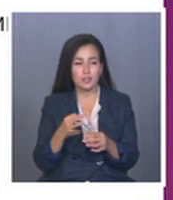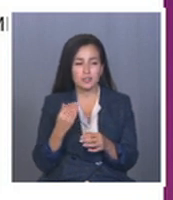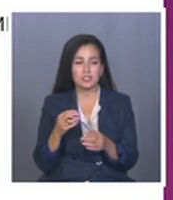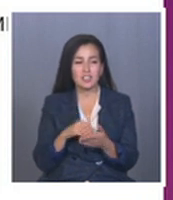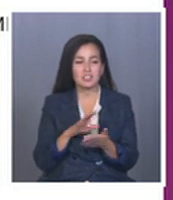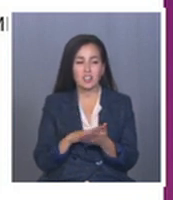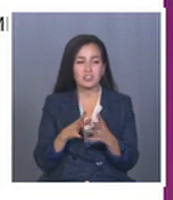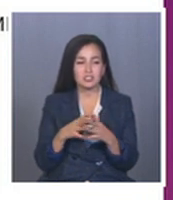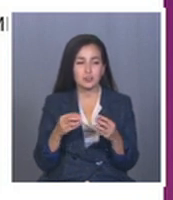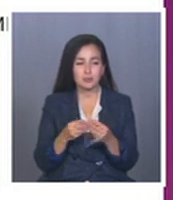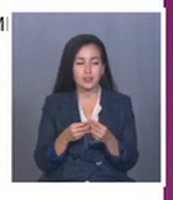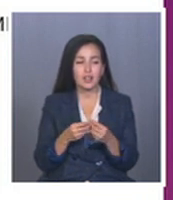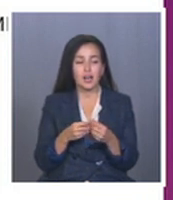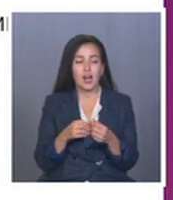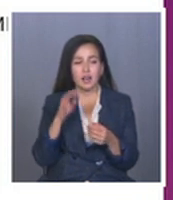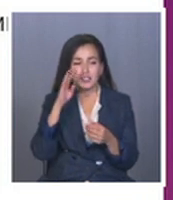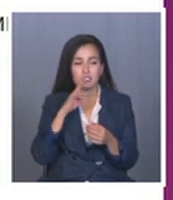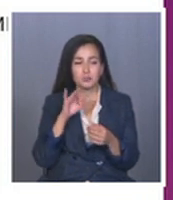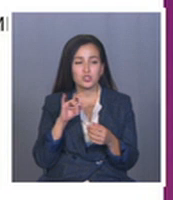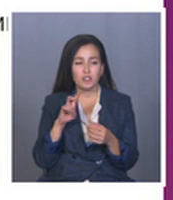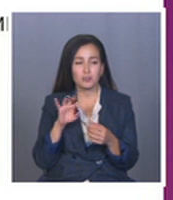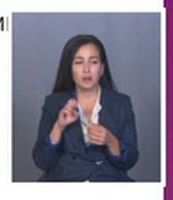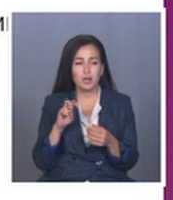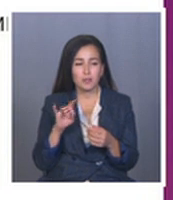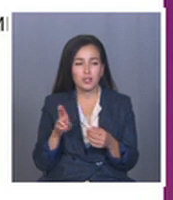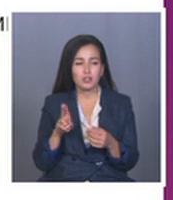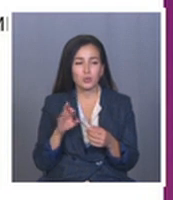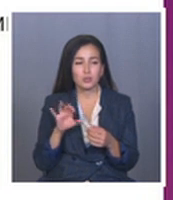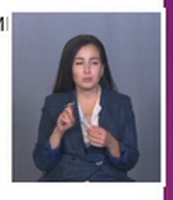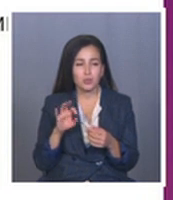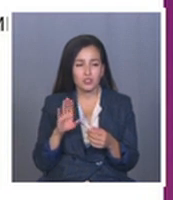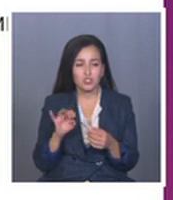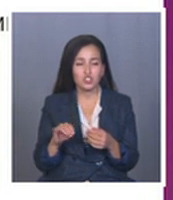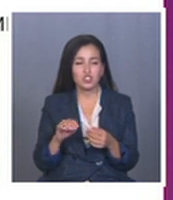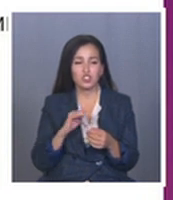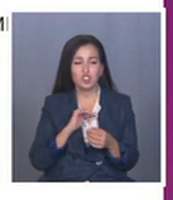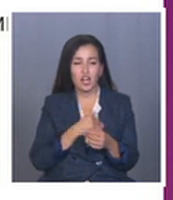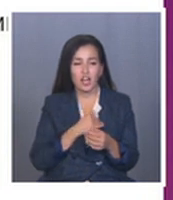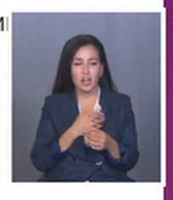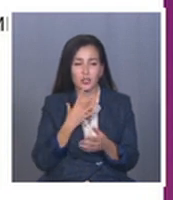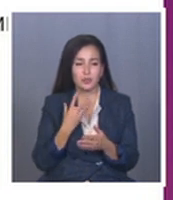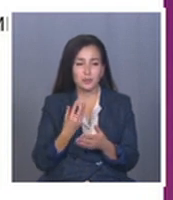Состав семьи. Отец Бижанов Алибек Дусымович, частный предприниматель,